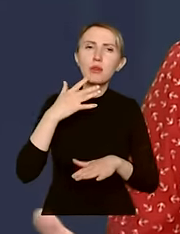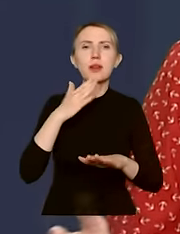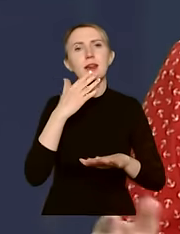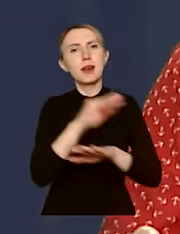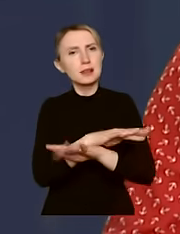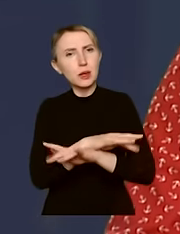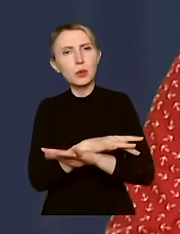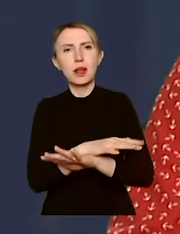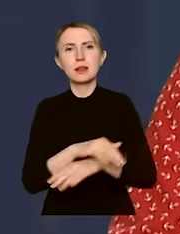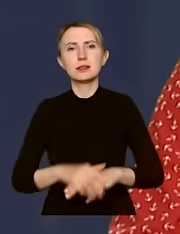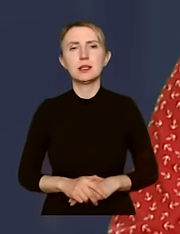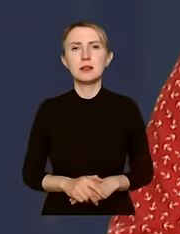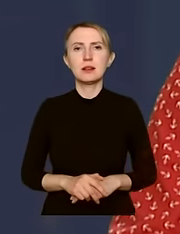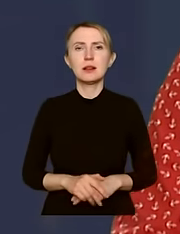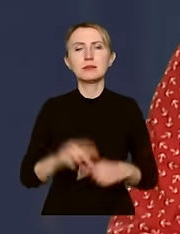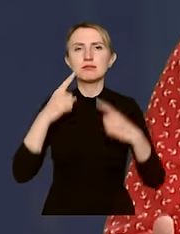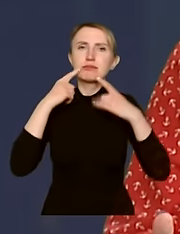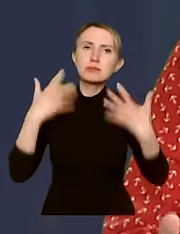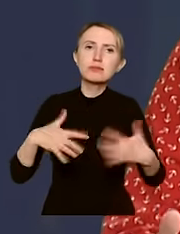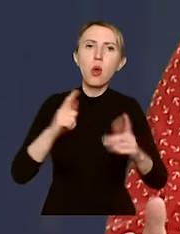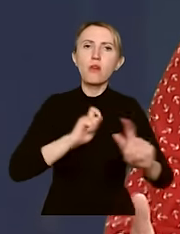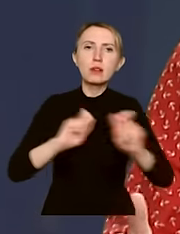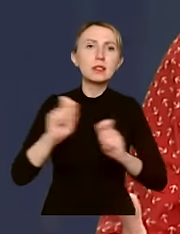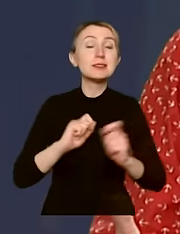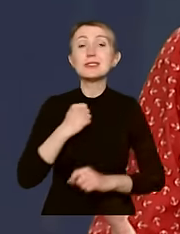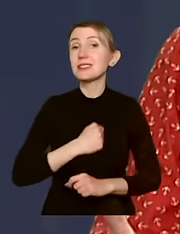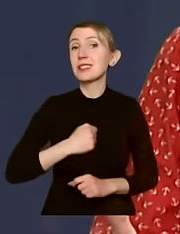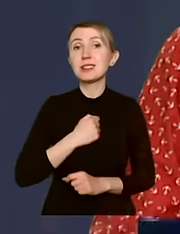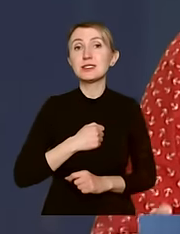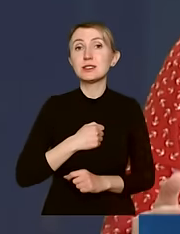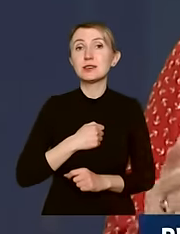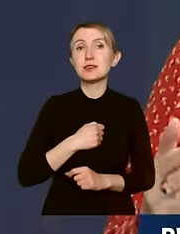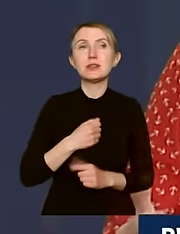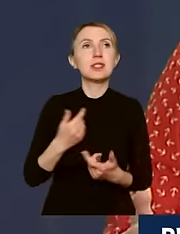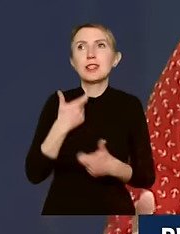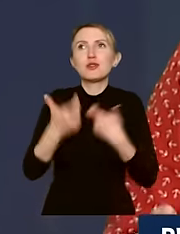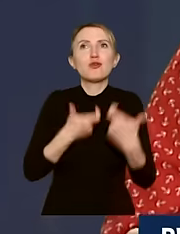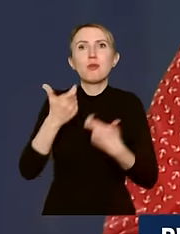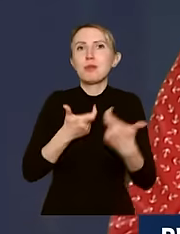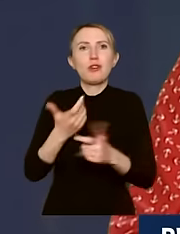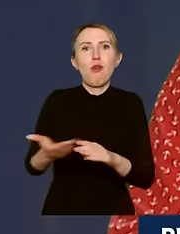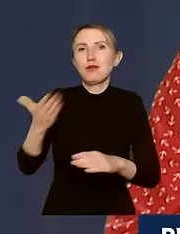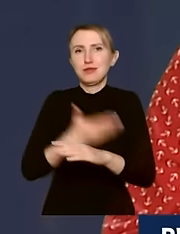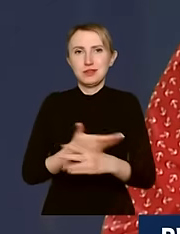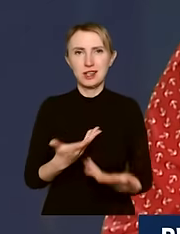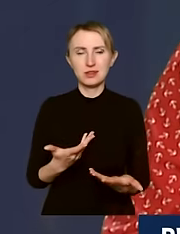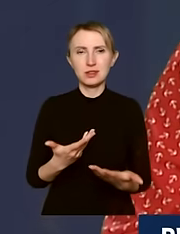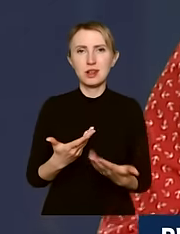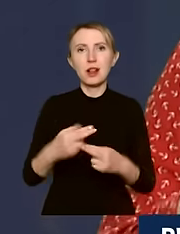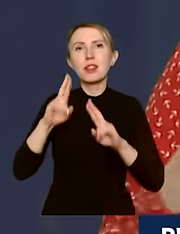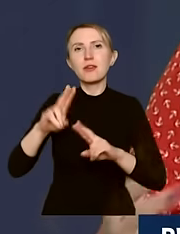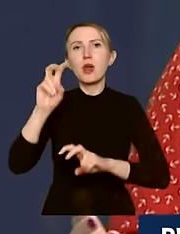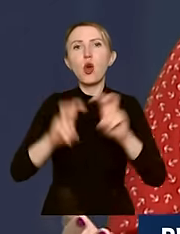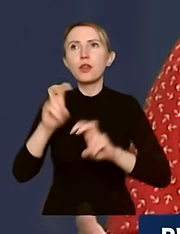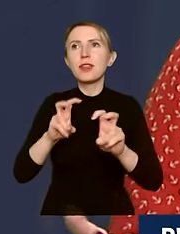gastronomiczne, związane z rozrywką czy wyjazdami, no niestety na zapas tego nie zrobimy. Nie wynajmiemy noclegu w hotelu na